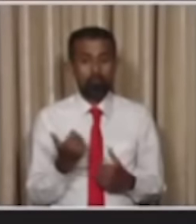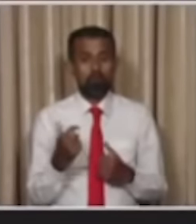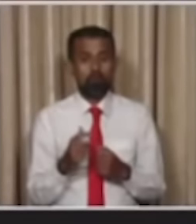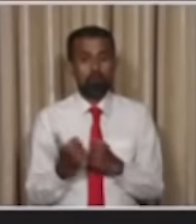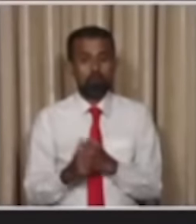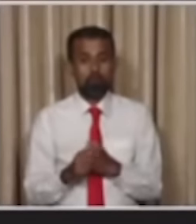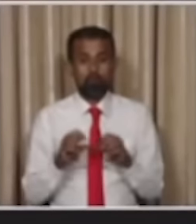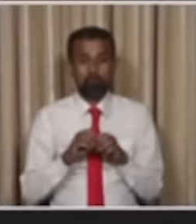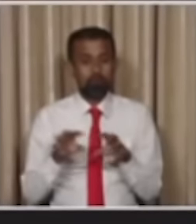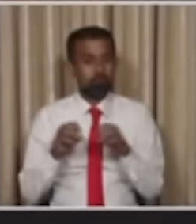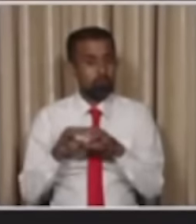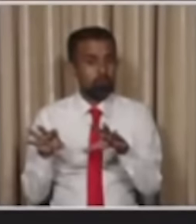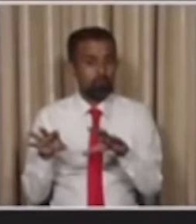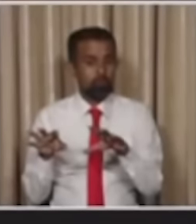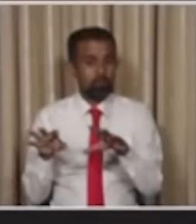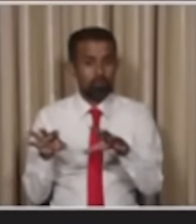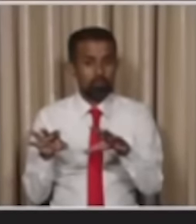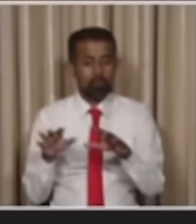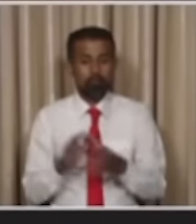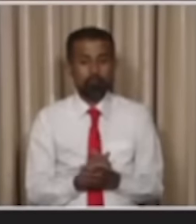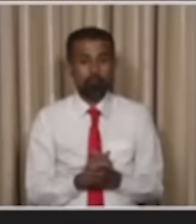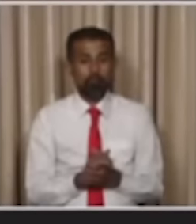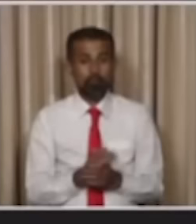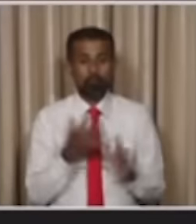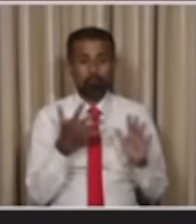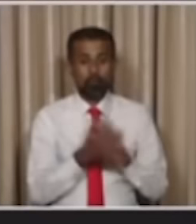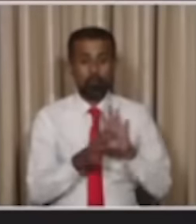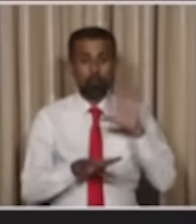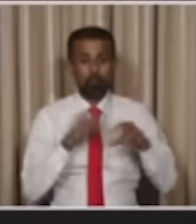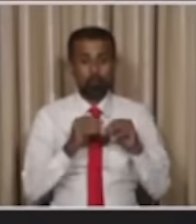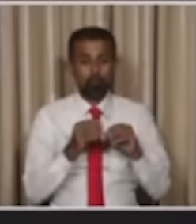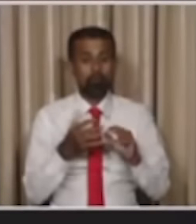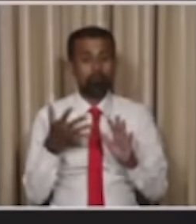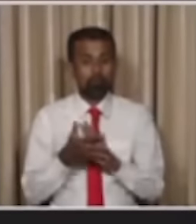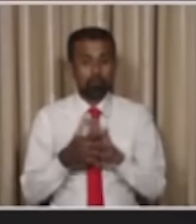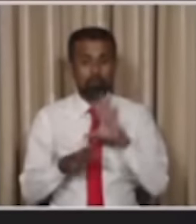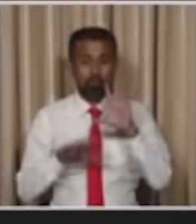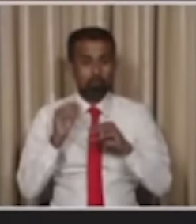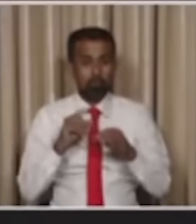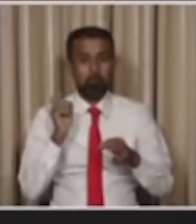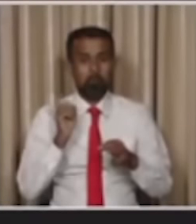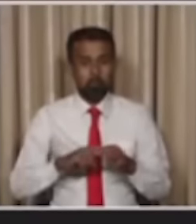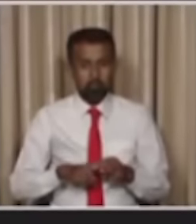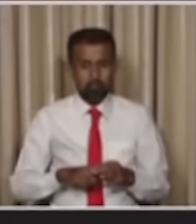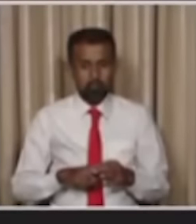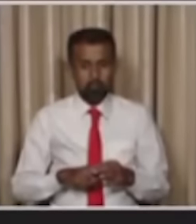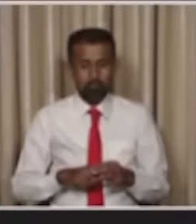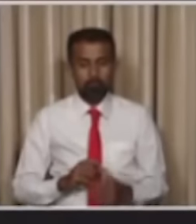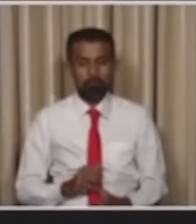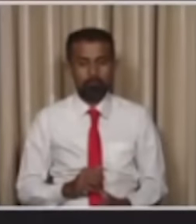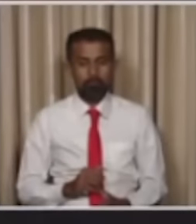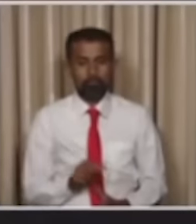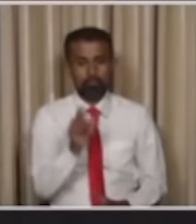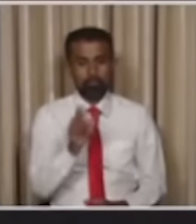නිර්මාණය කොට ප්‍රචාරය කරන මිස් ඉන්ෆෝමේෂන් ඇන් ඩිස් ඉන්ෆෝමේෂන් පිළිබඳ ප්‍රශ්නය. දැන්